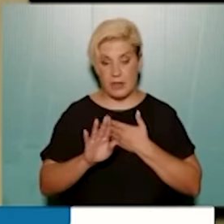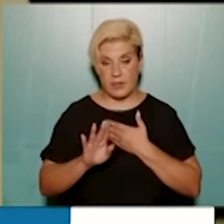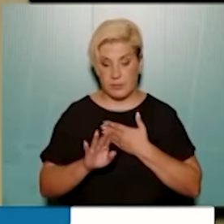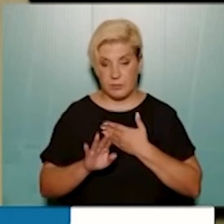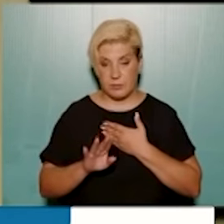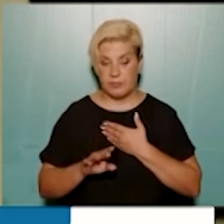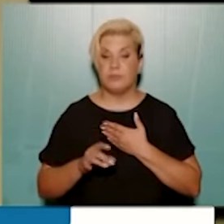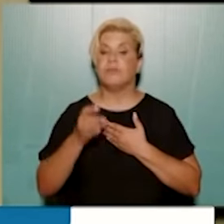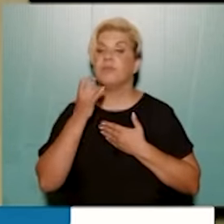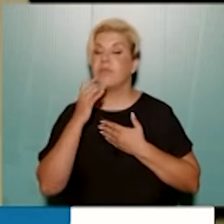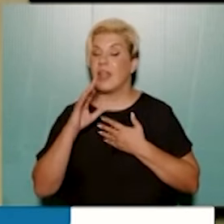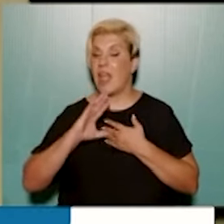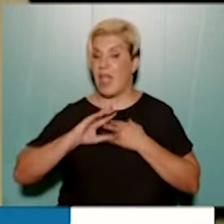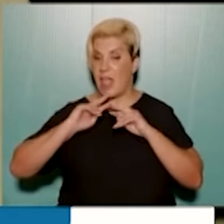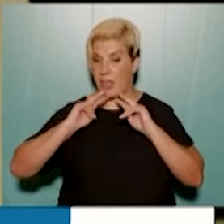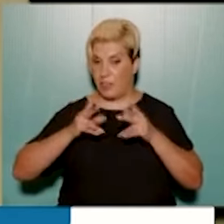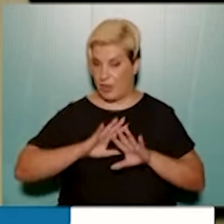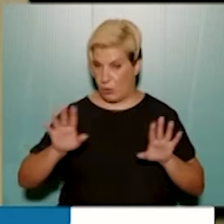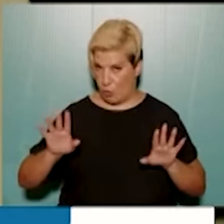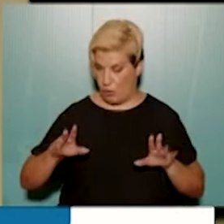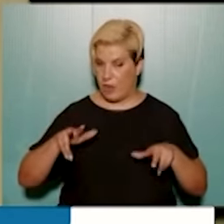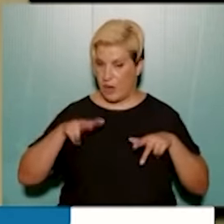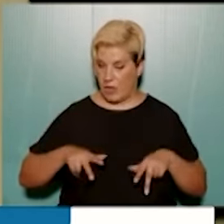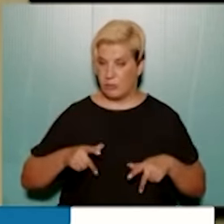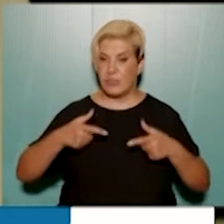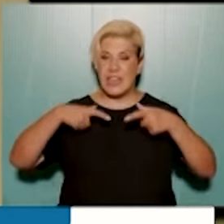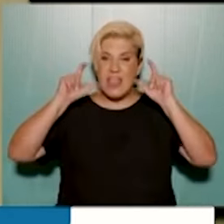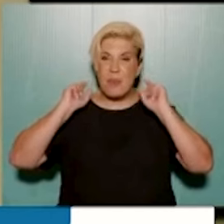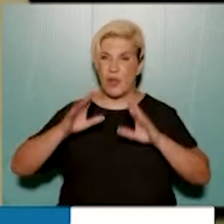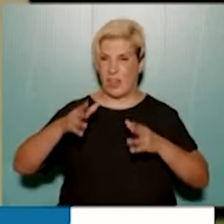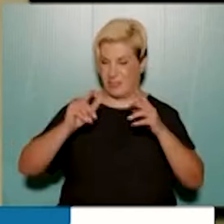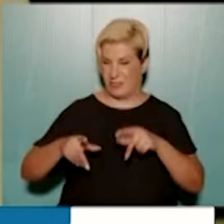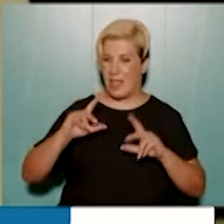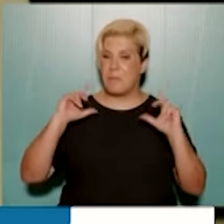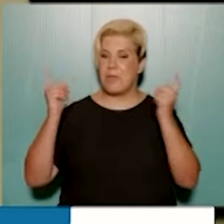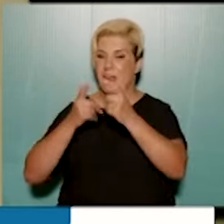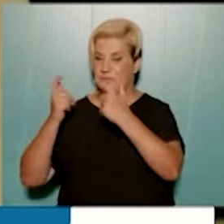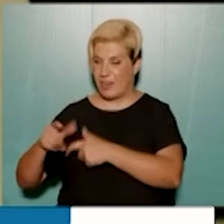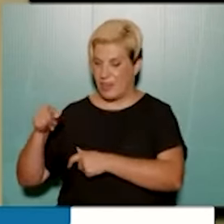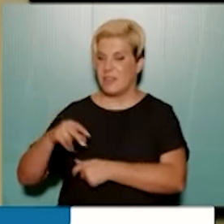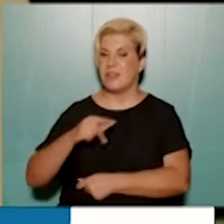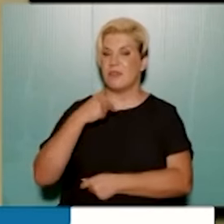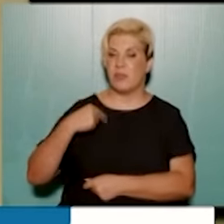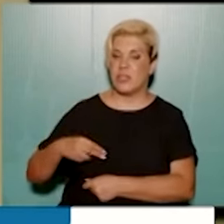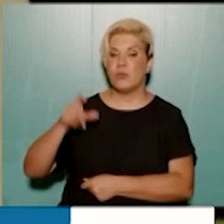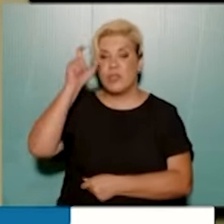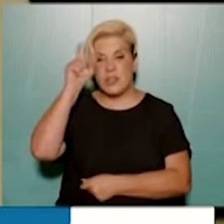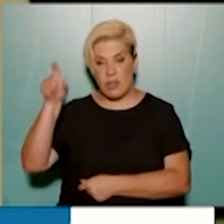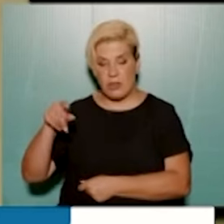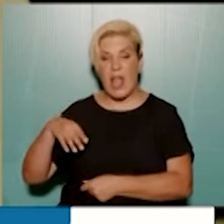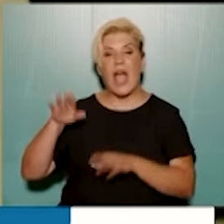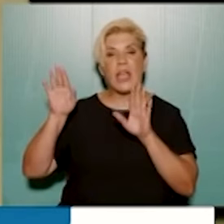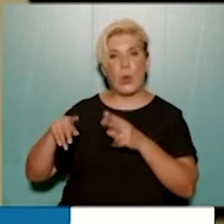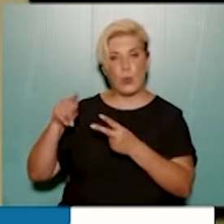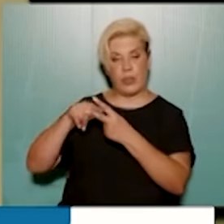το εχθρικό αστικό κράτος, απέναντι στην κυβέρνηση Νέας Δημοκρατίας, αλλά και τις περιφερειακές και δημοτικές αρχές και του κυρίου Τζιτζικώστα και του κυρίου